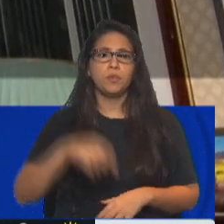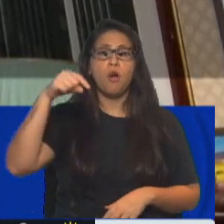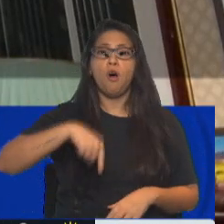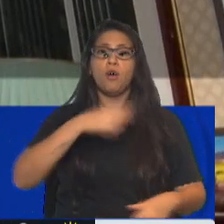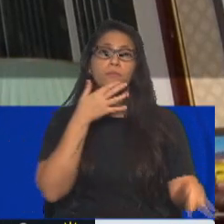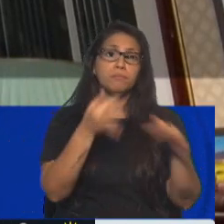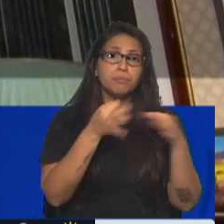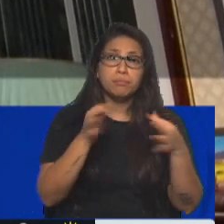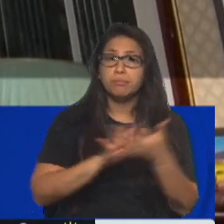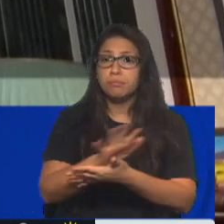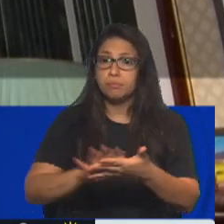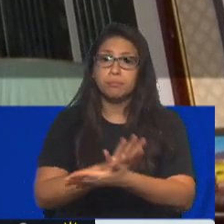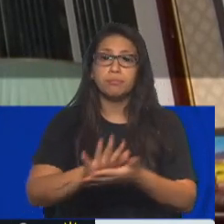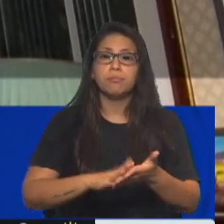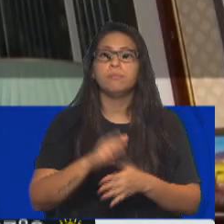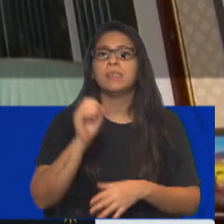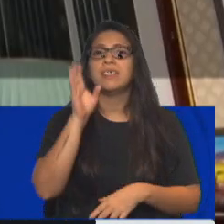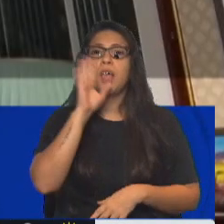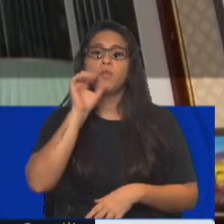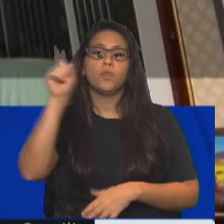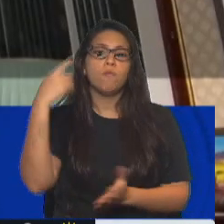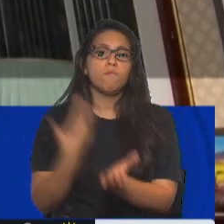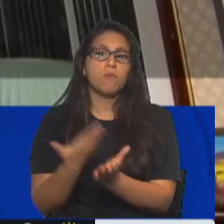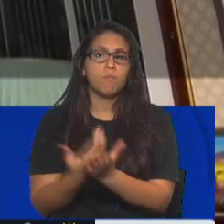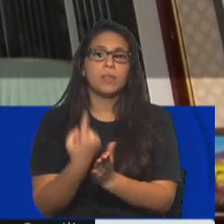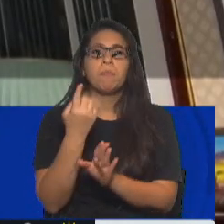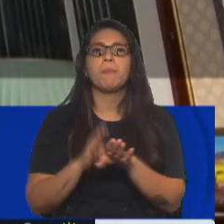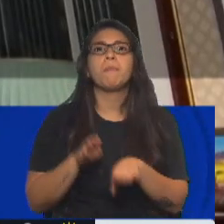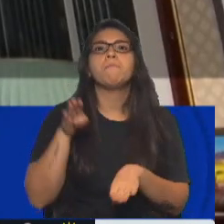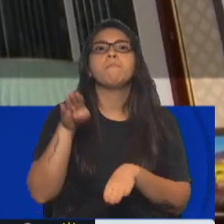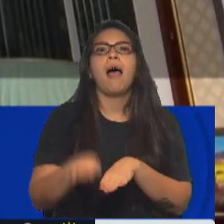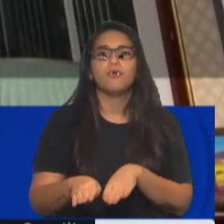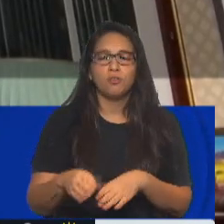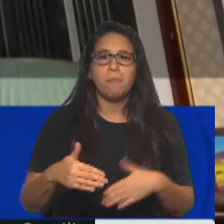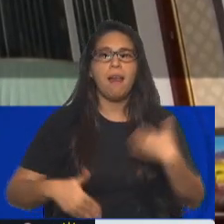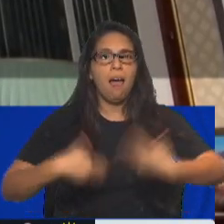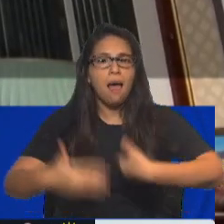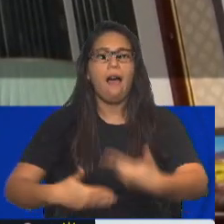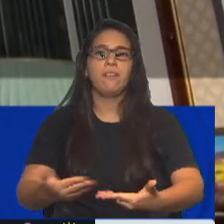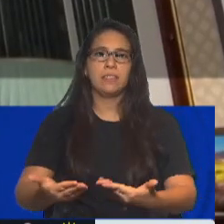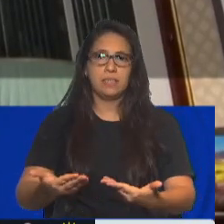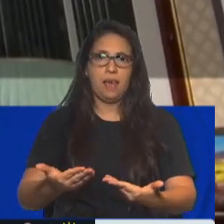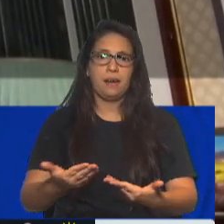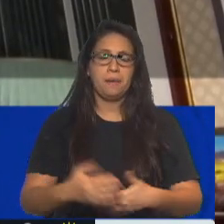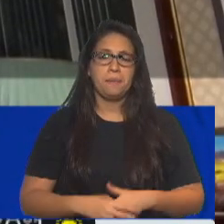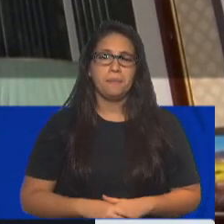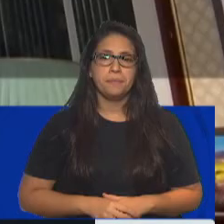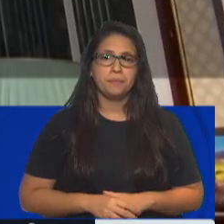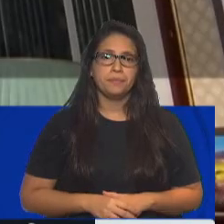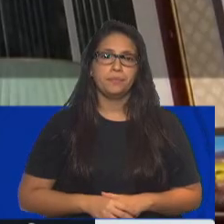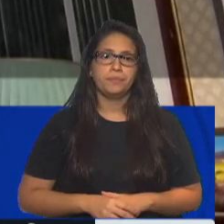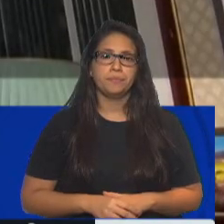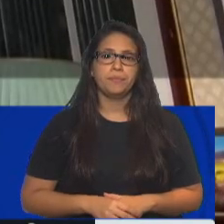була пропозиція саме американської сторони зробити перший крок одразу далі. І